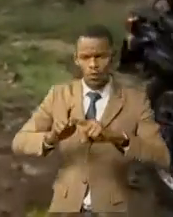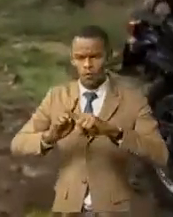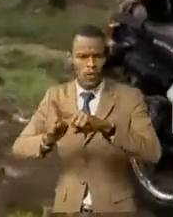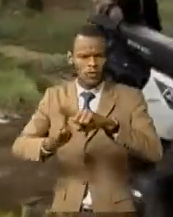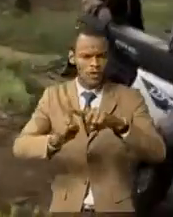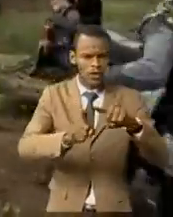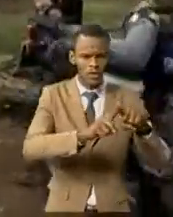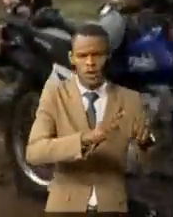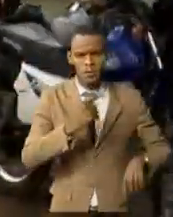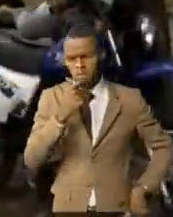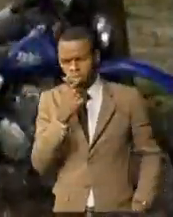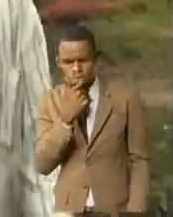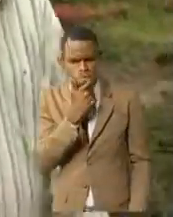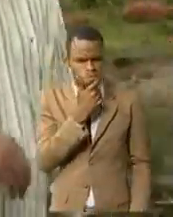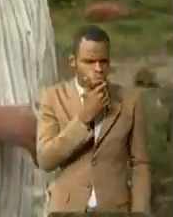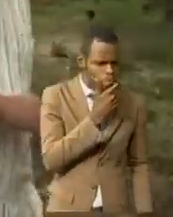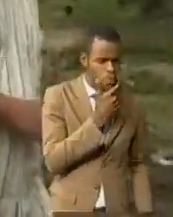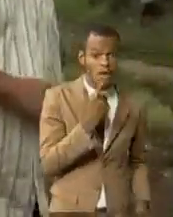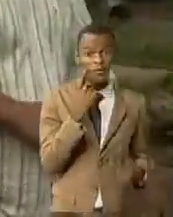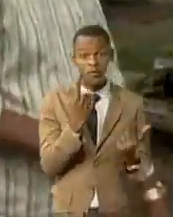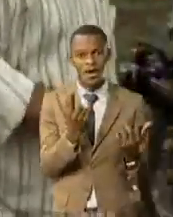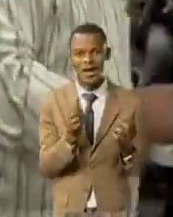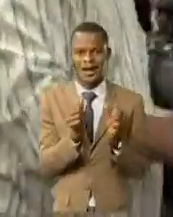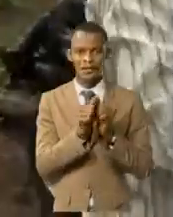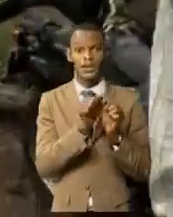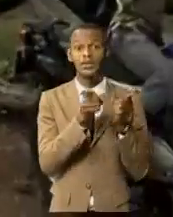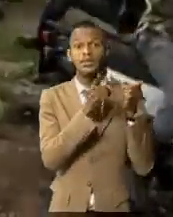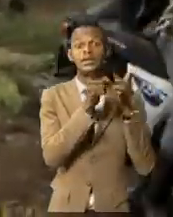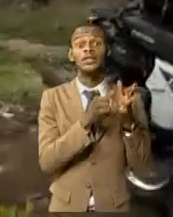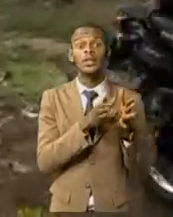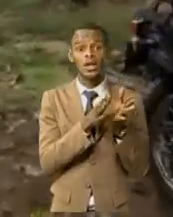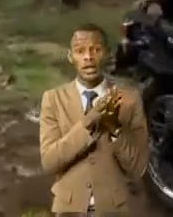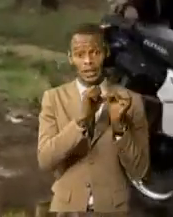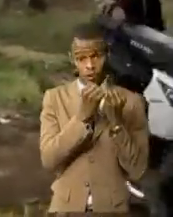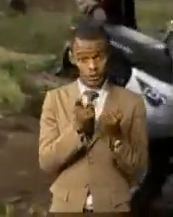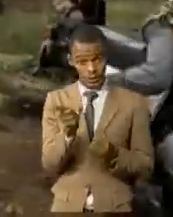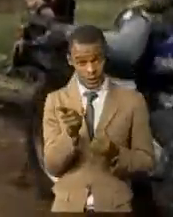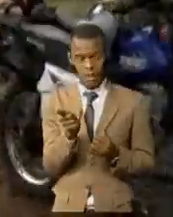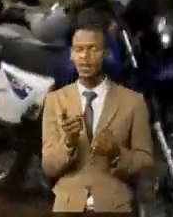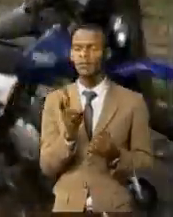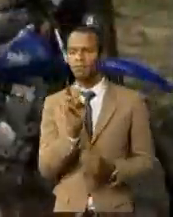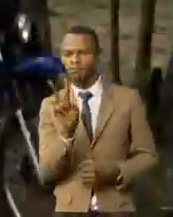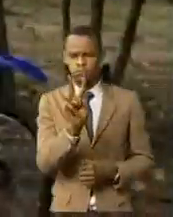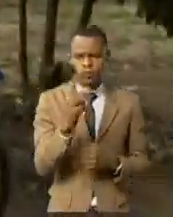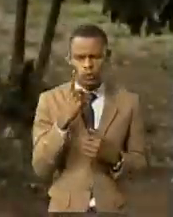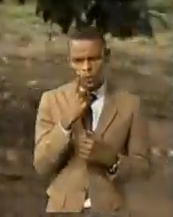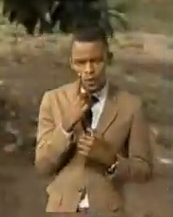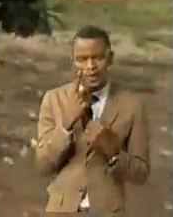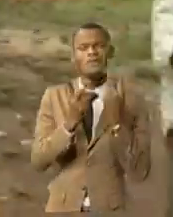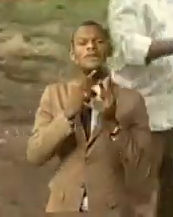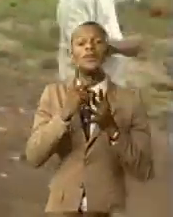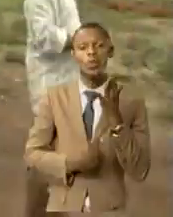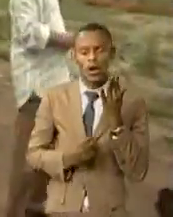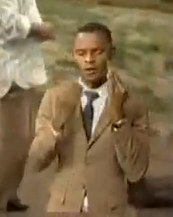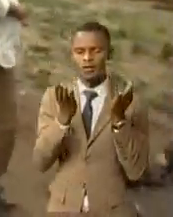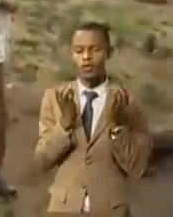du directeur chef d'entreprise, M. Guy Faudet. Le but de sa visite dans cet établissement est de s'imprégner du